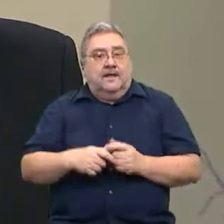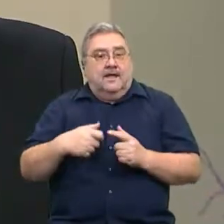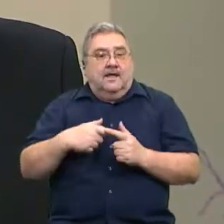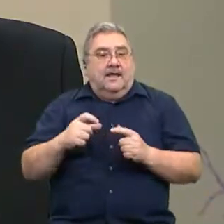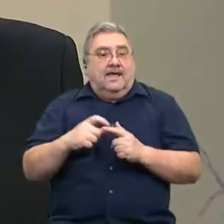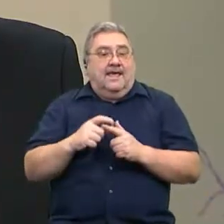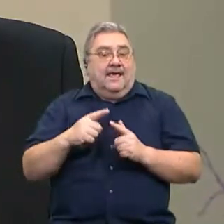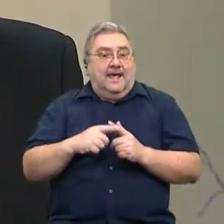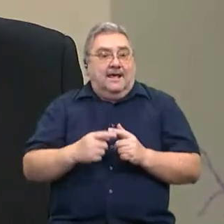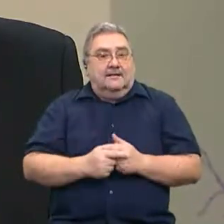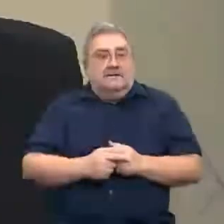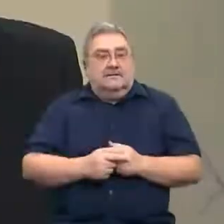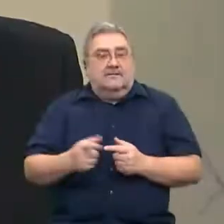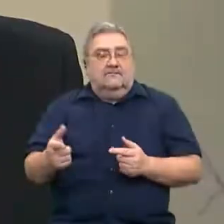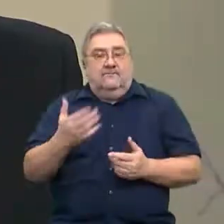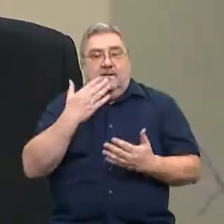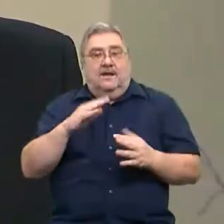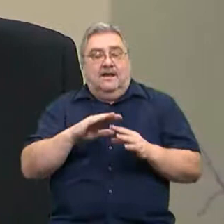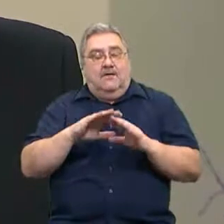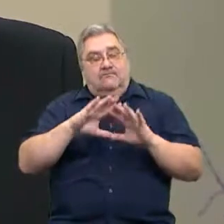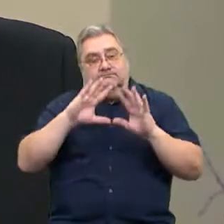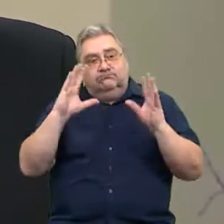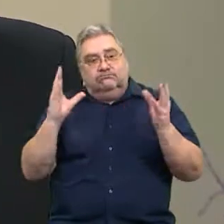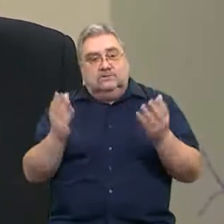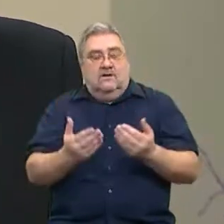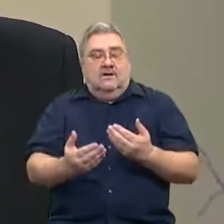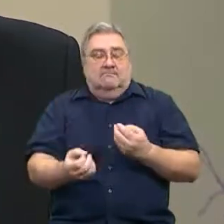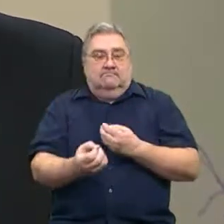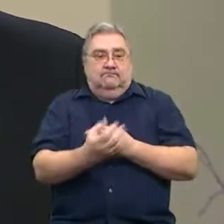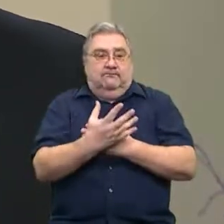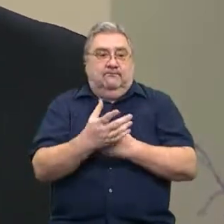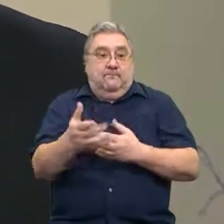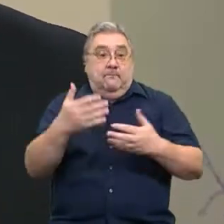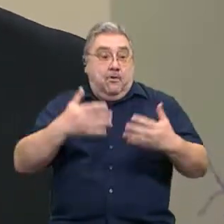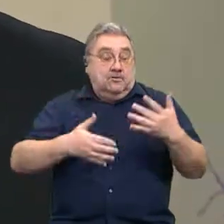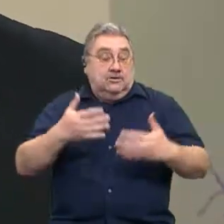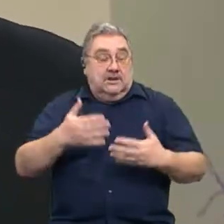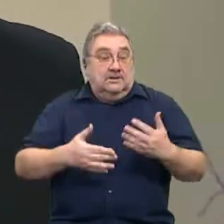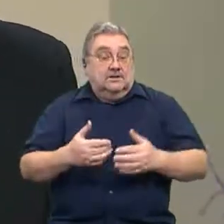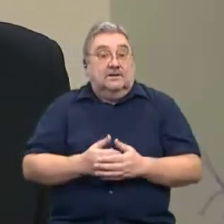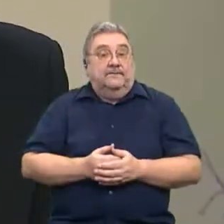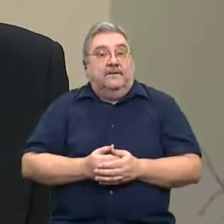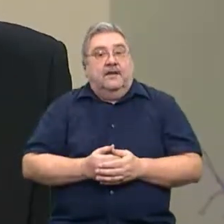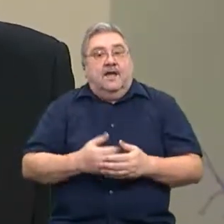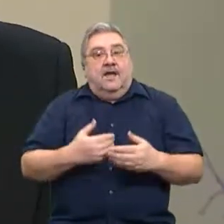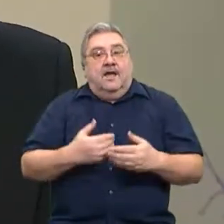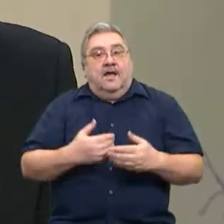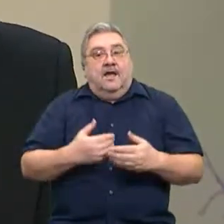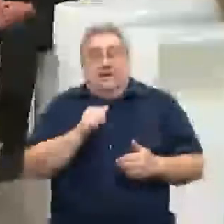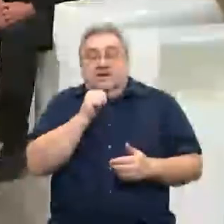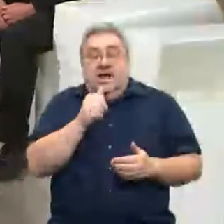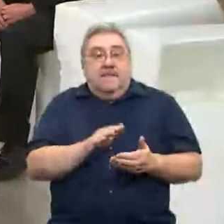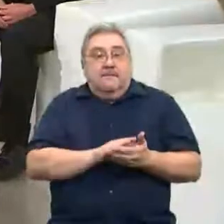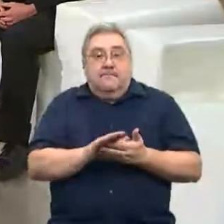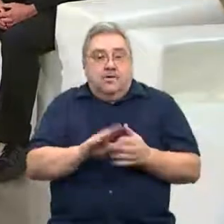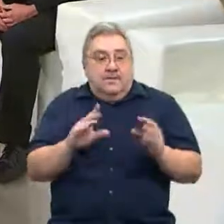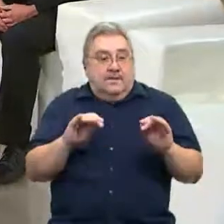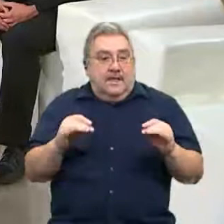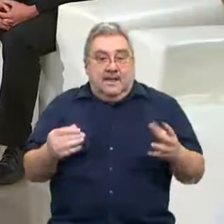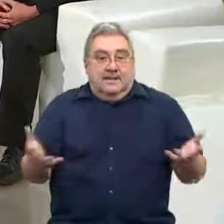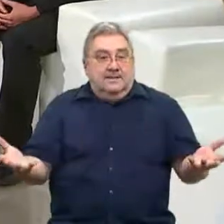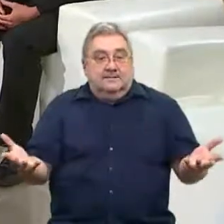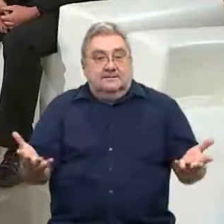znamená Computer Aided Design, to znamená, že se všechno designuje v počítači a nemáme de facto žádný model, nic